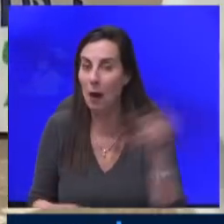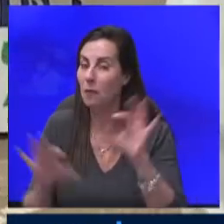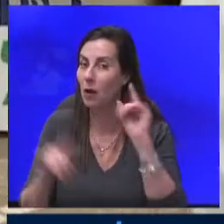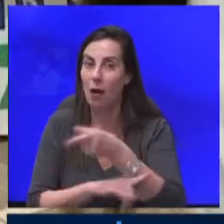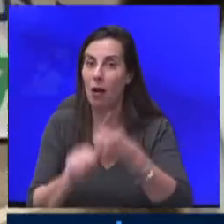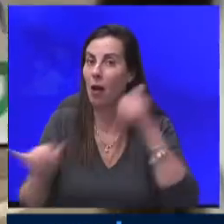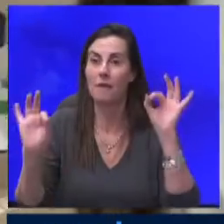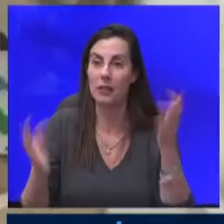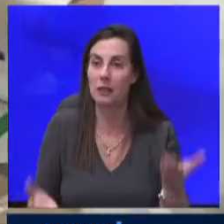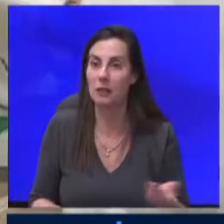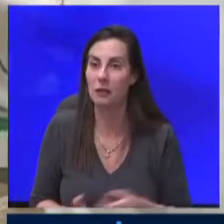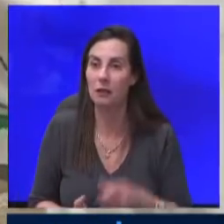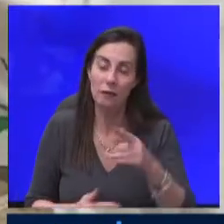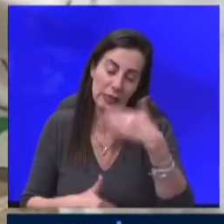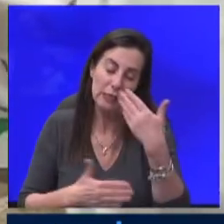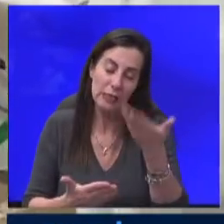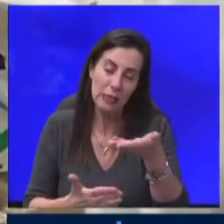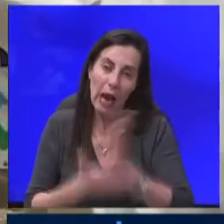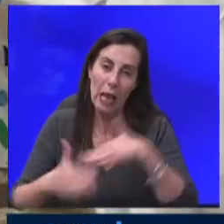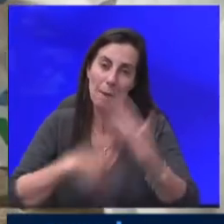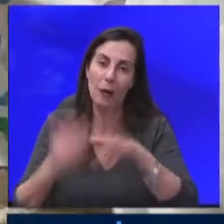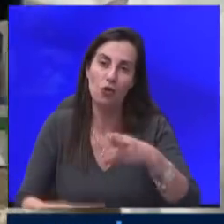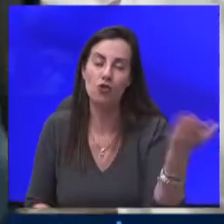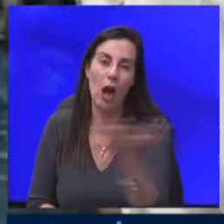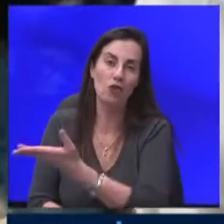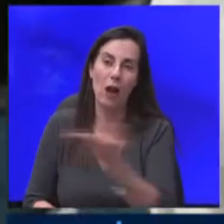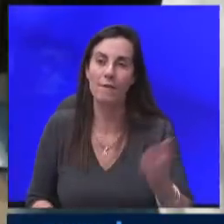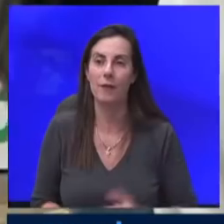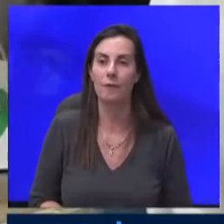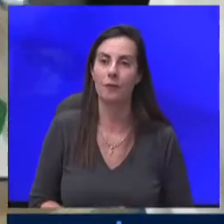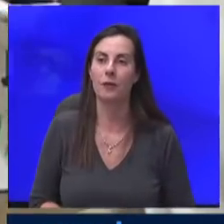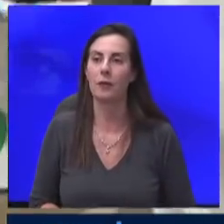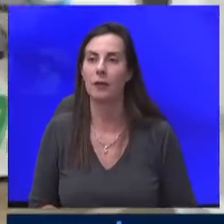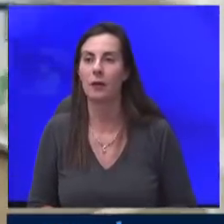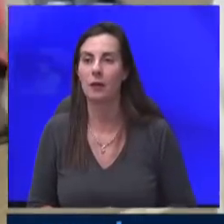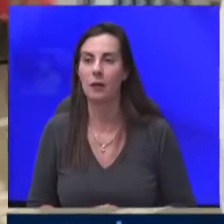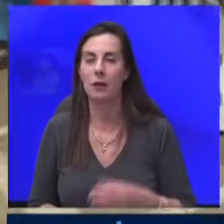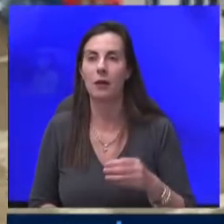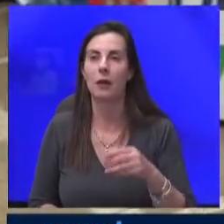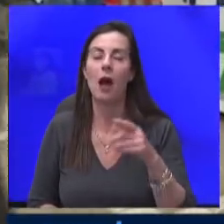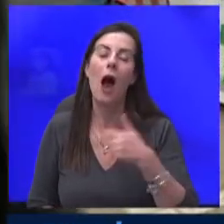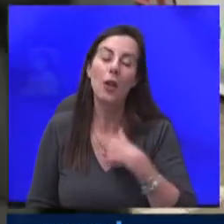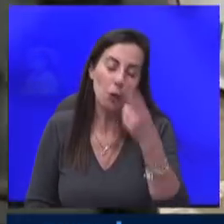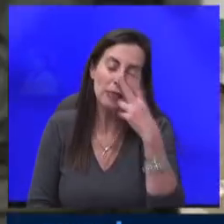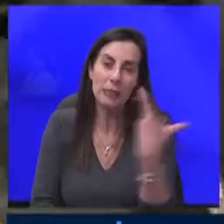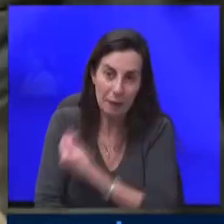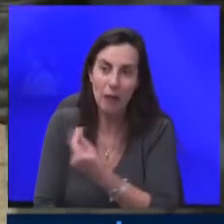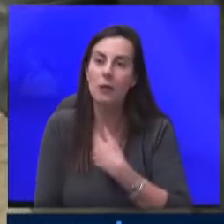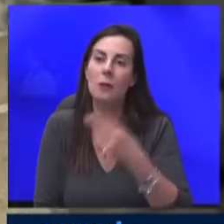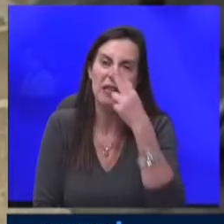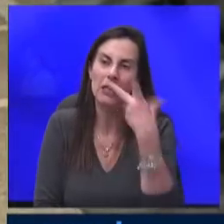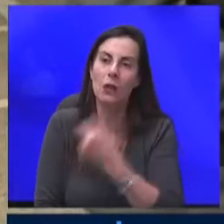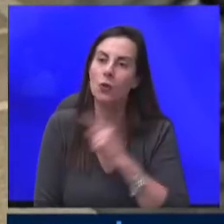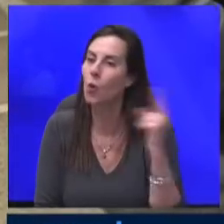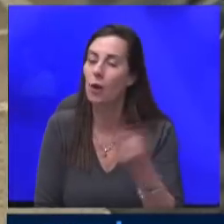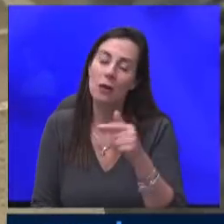תור, ובעצם זה חלק מהמאומה שקורית בגלל זה. אבל אנחנו מחסנים גם את מי שלא מנסים לפחות. אנחנו מנסים, בלית ברירה,